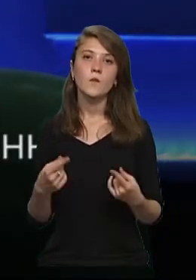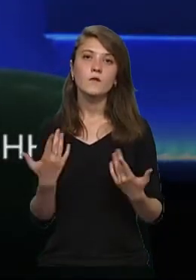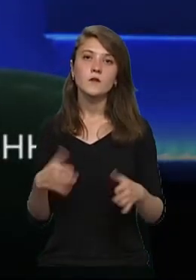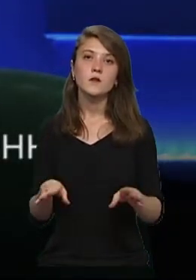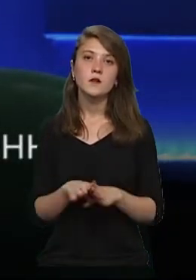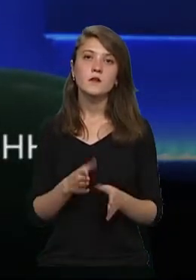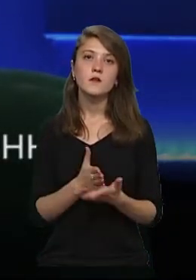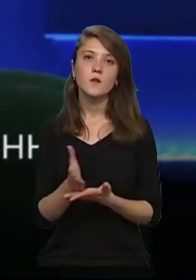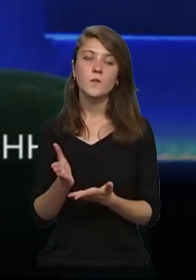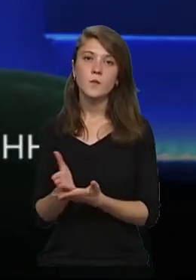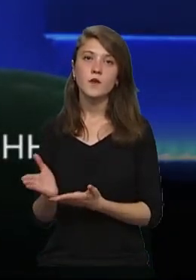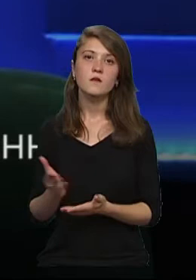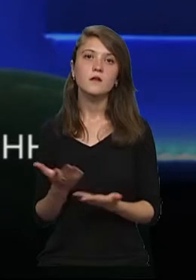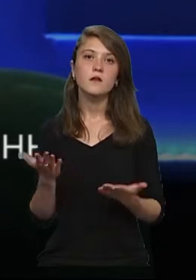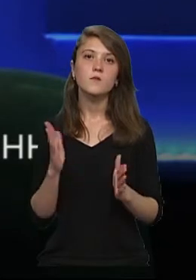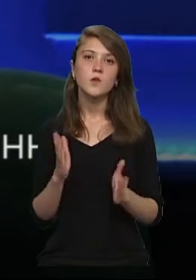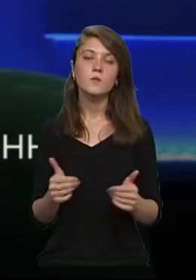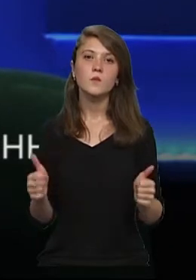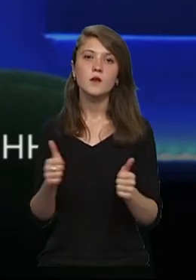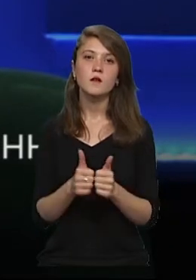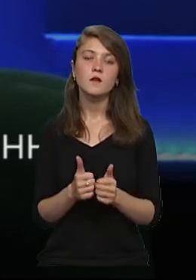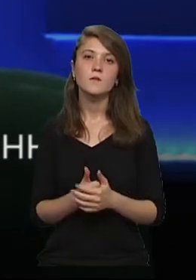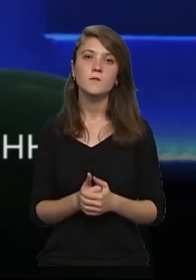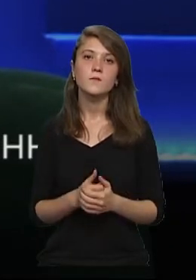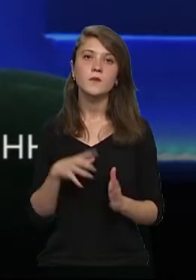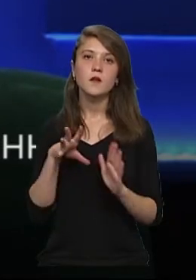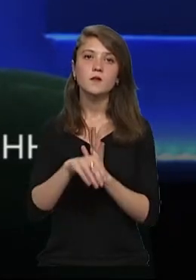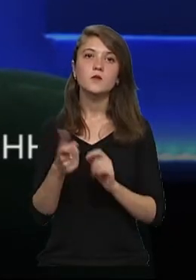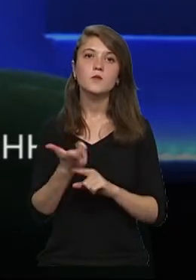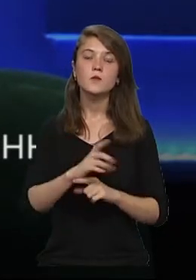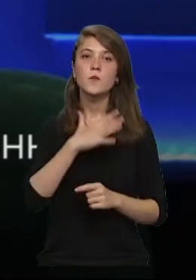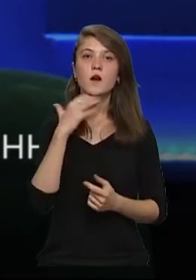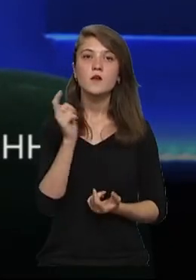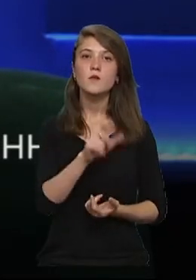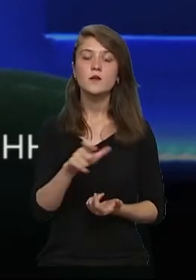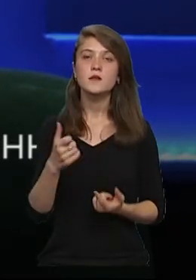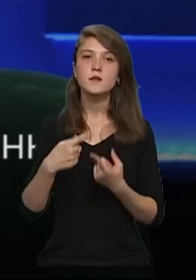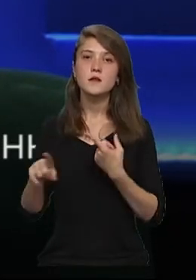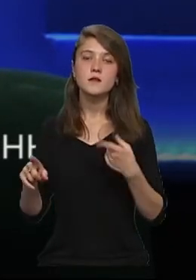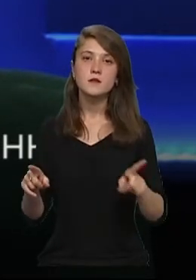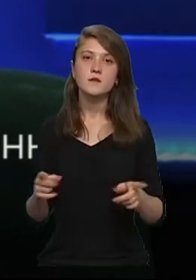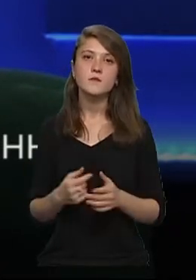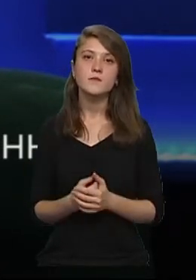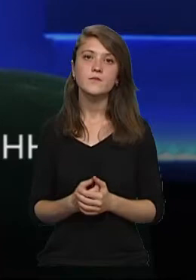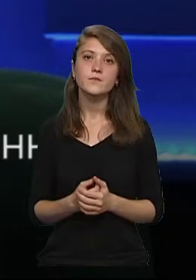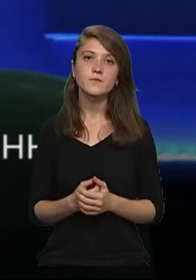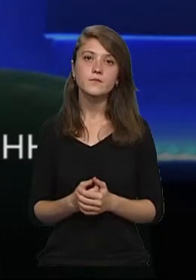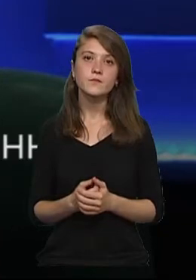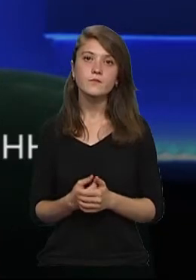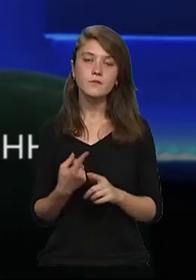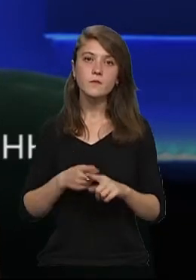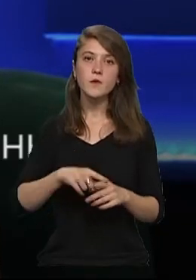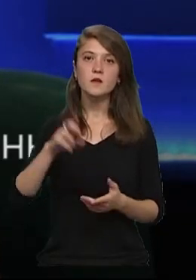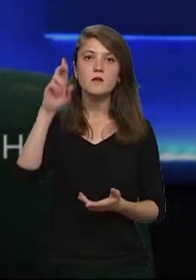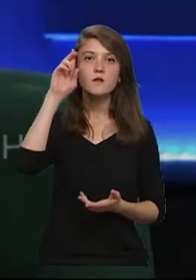таких напрямків стратегії, які будуть погляди, долучалося дуже багато людей і з різних, це і